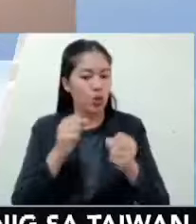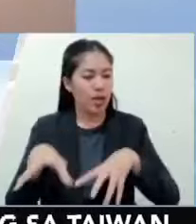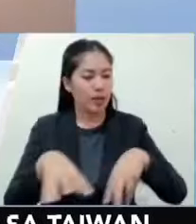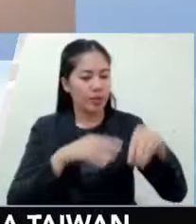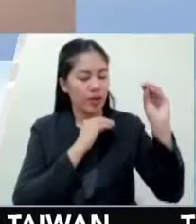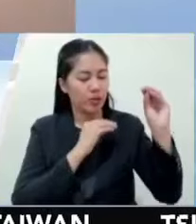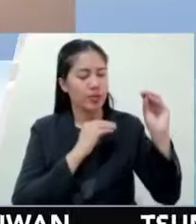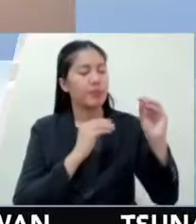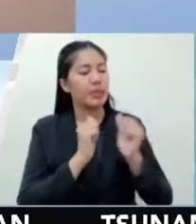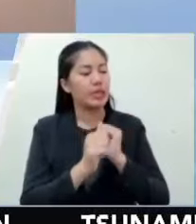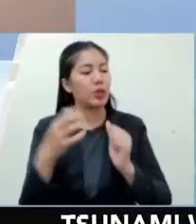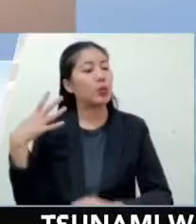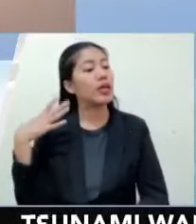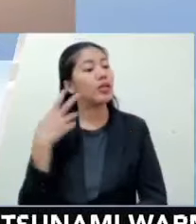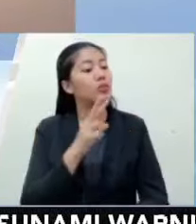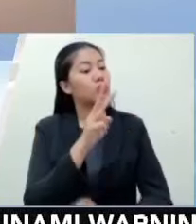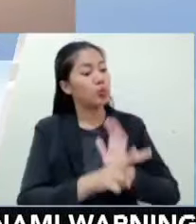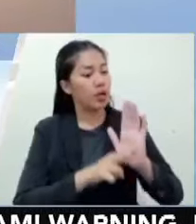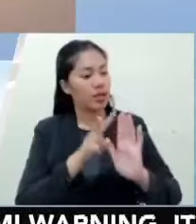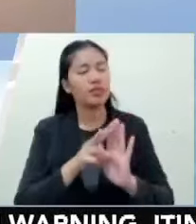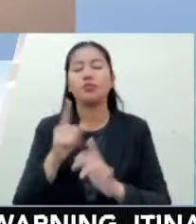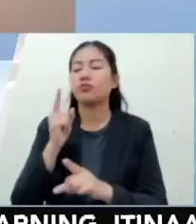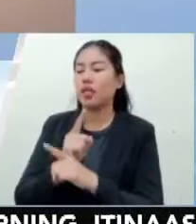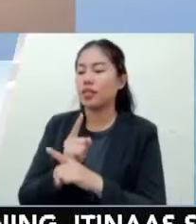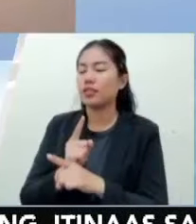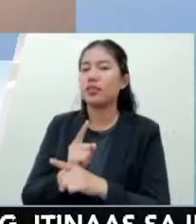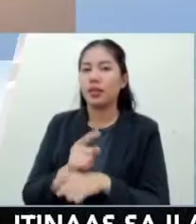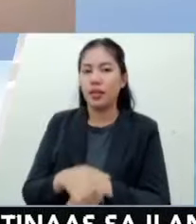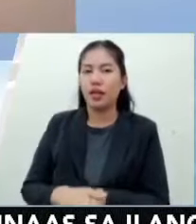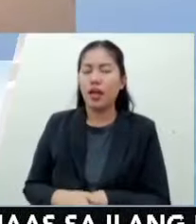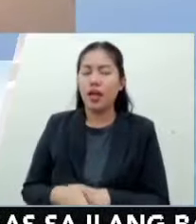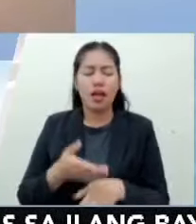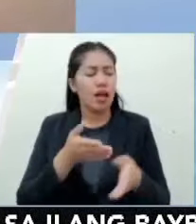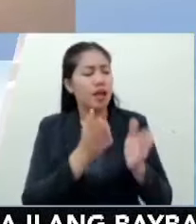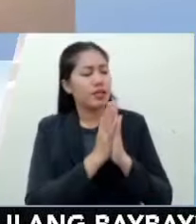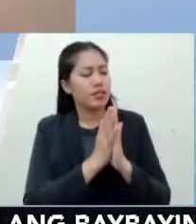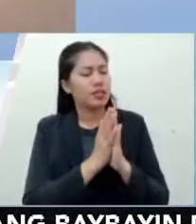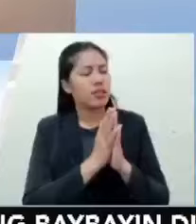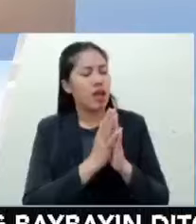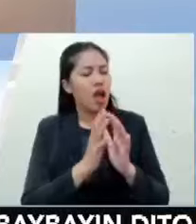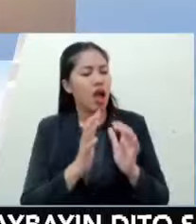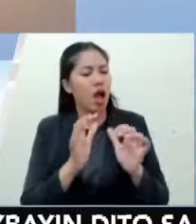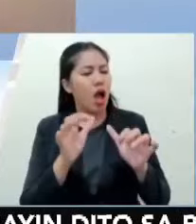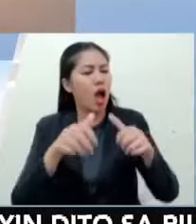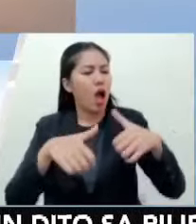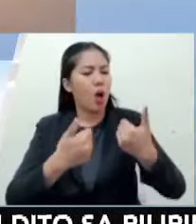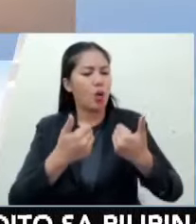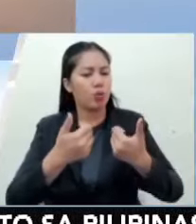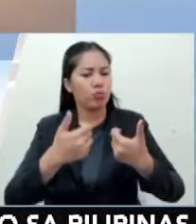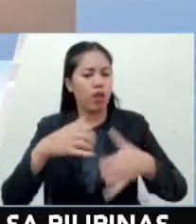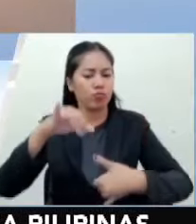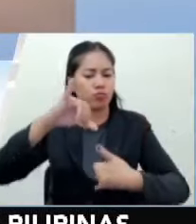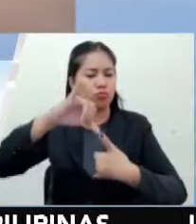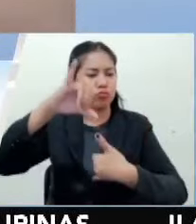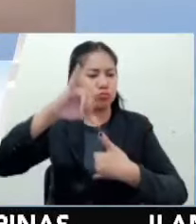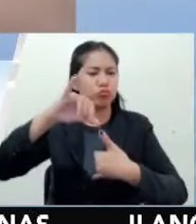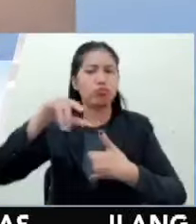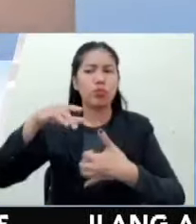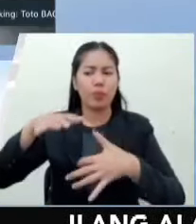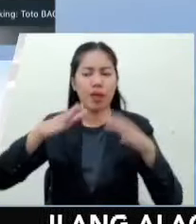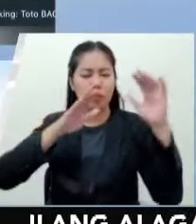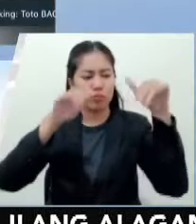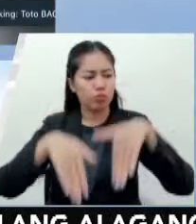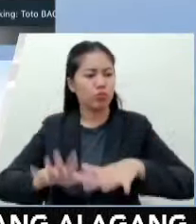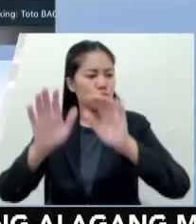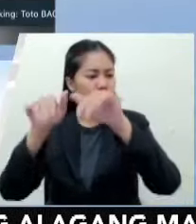May impormasyon po ba tayo kung hanggang gaano kataas yung alon na posibleng maranasan sa mga nabanggit na lugar? Yung initial estimate